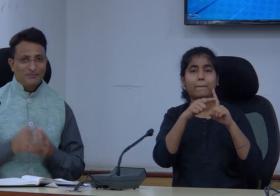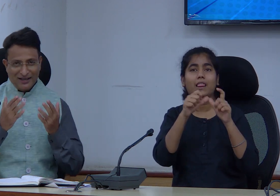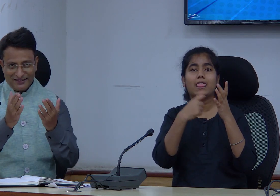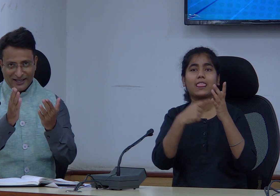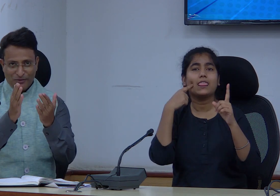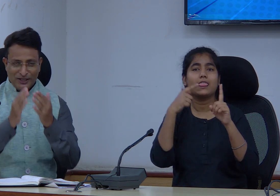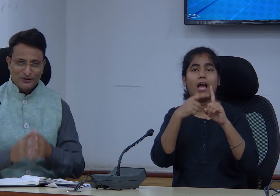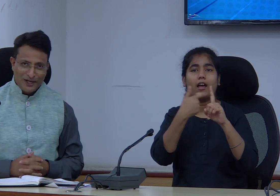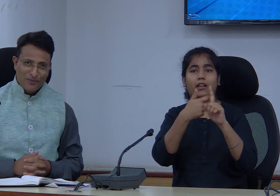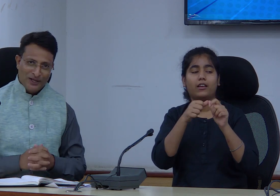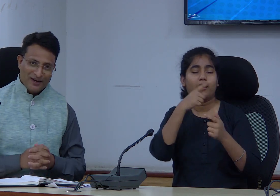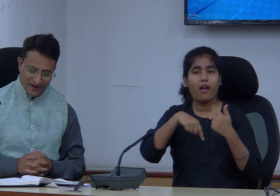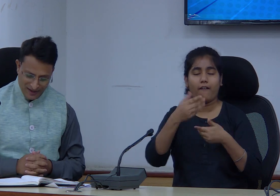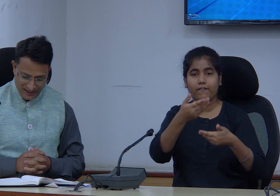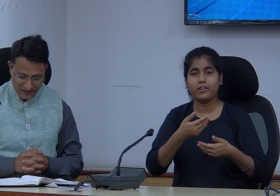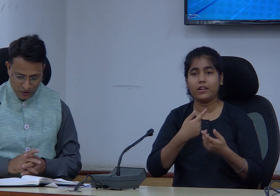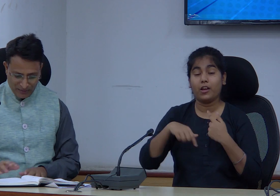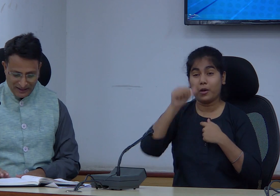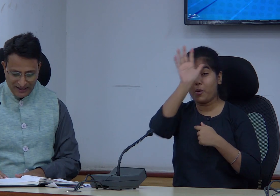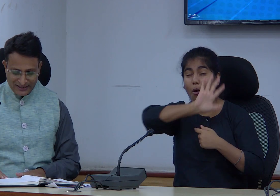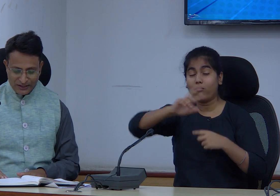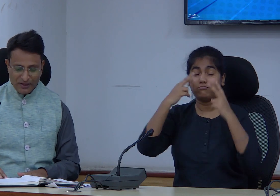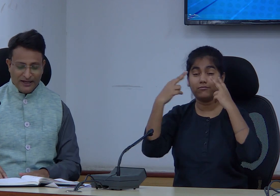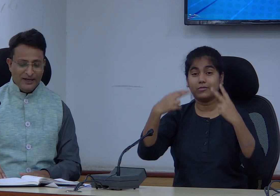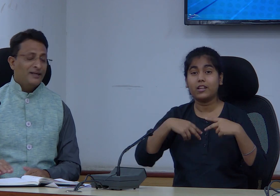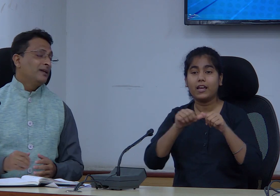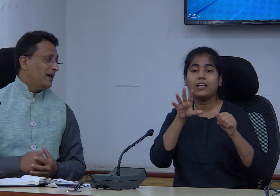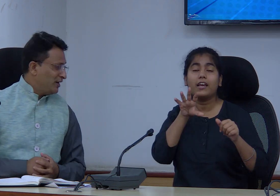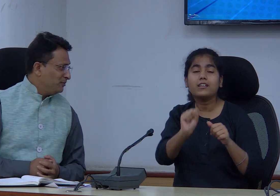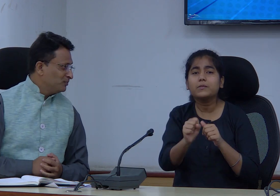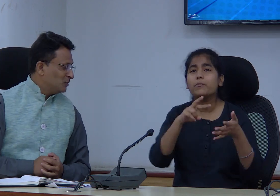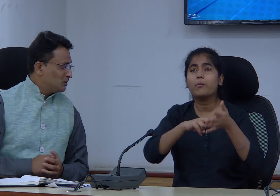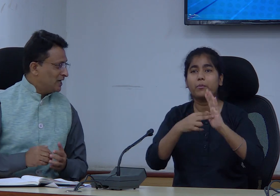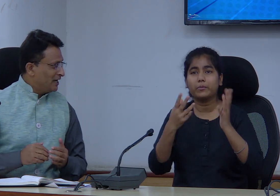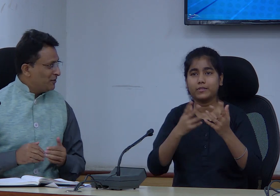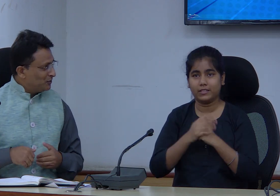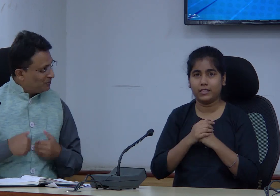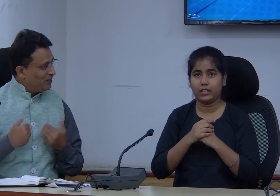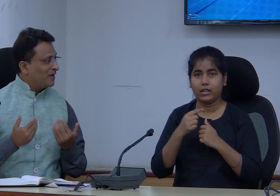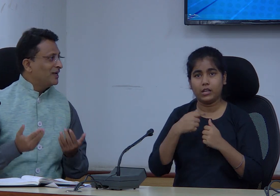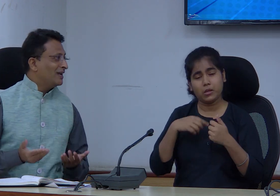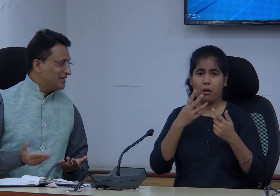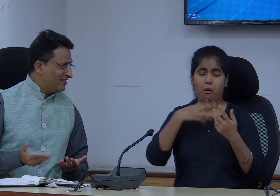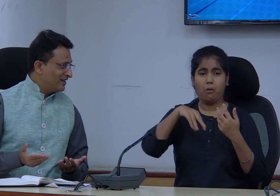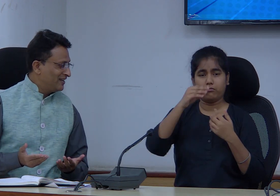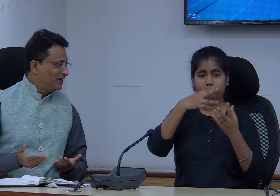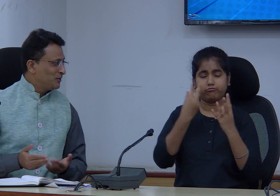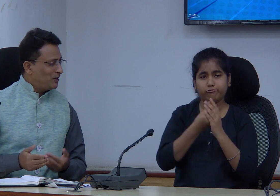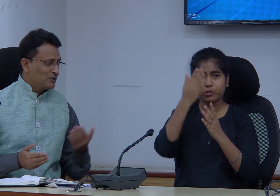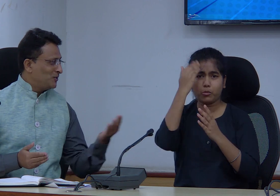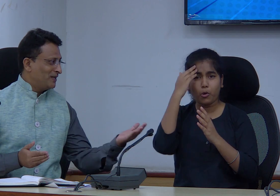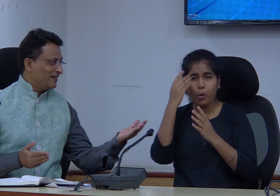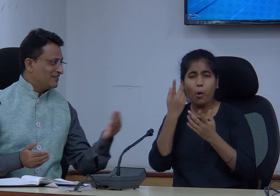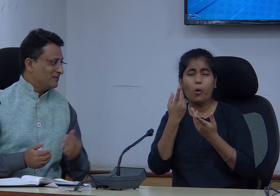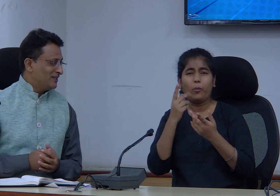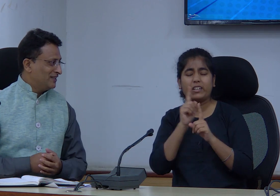और हम सब जानना चाहेंगे, पूरा हिंदुस्तान आपको देख रहा है, कि सुगम्यता एसेसिबिलिटी आखिर क्या है। उसको जानने के बावजूद भी हम कहीं कहीं अनजान रहते हैं, तो